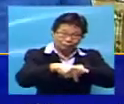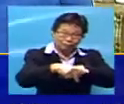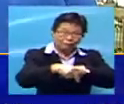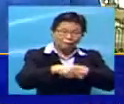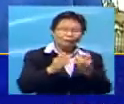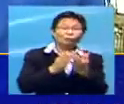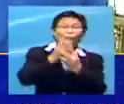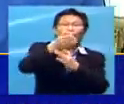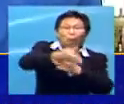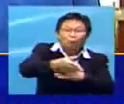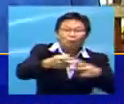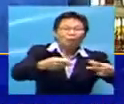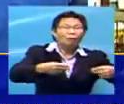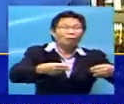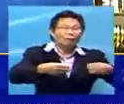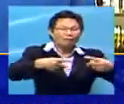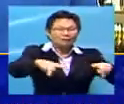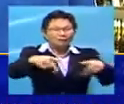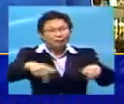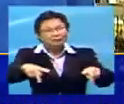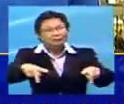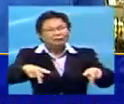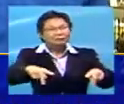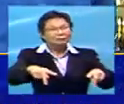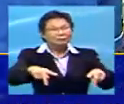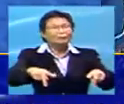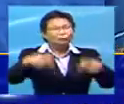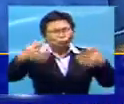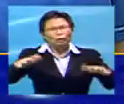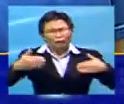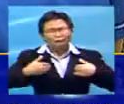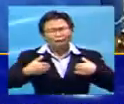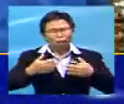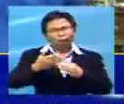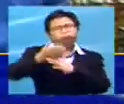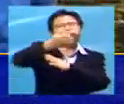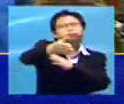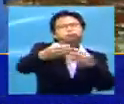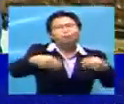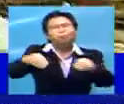pasaran-pasaran right-hand drive yang mana Geely telah ada.